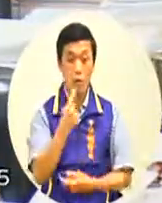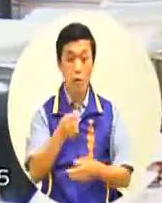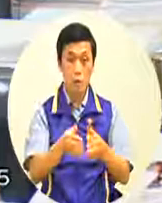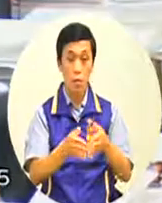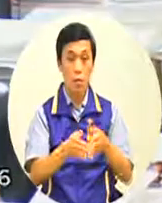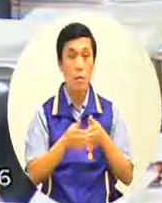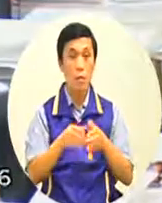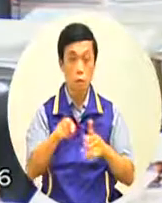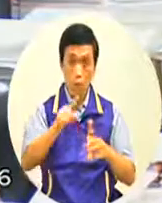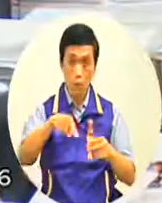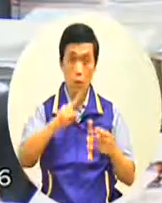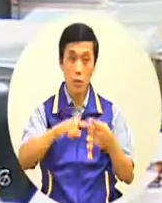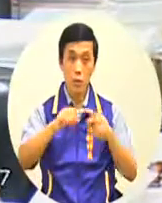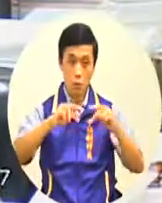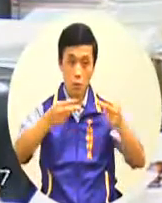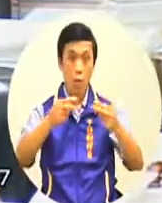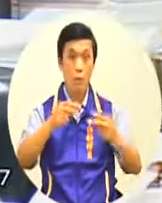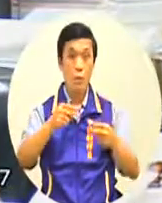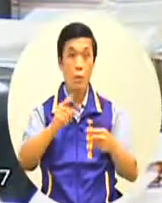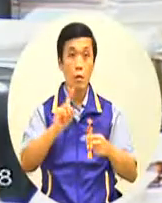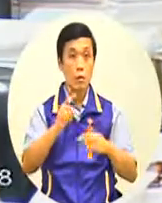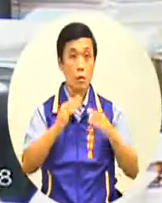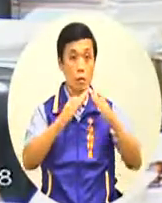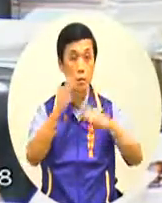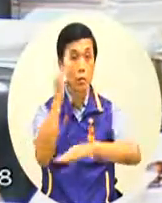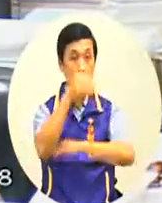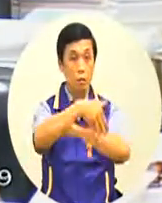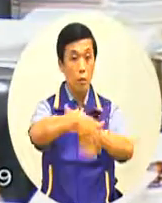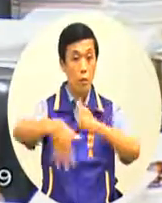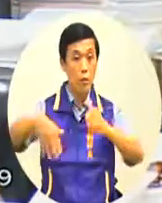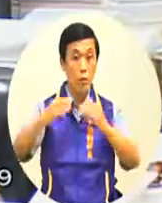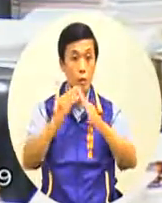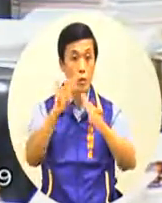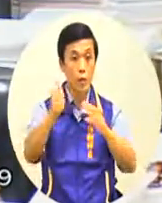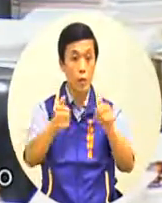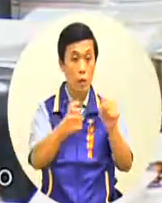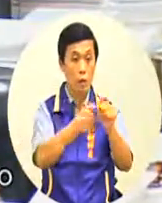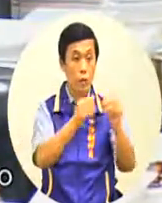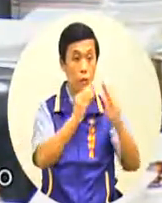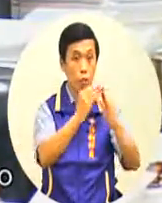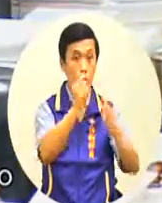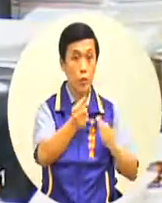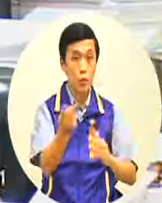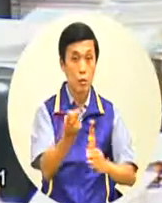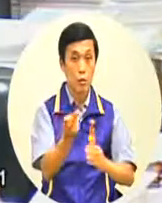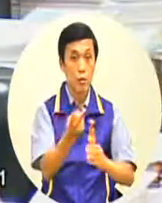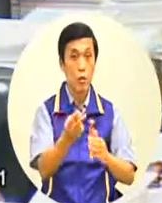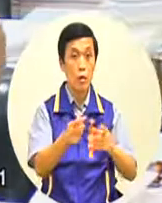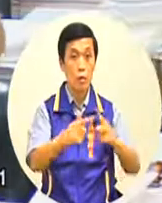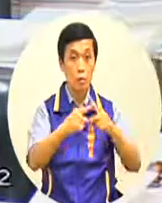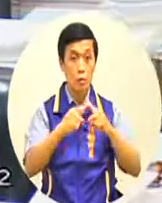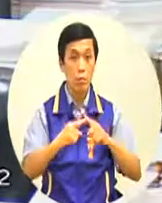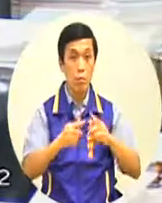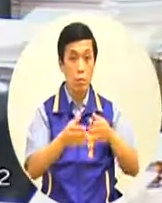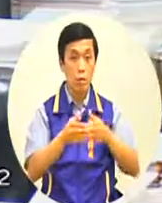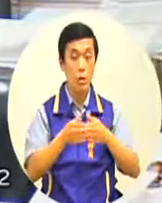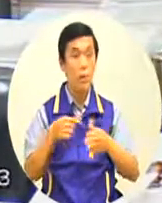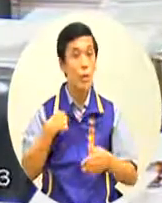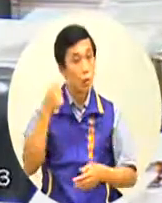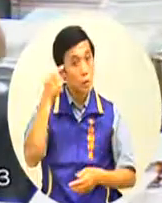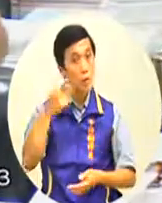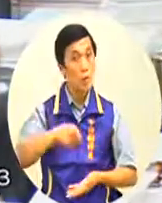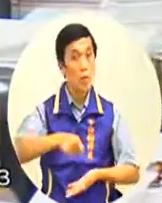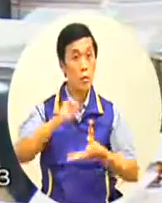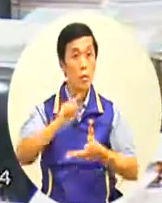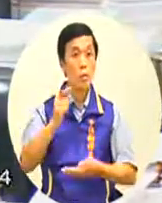正一下吧，没有一个局处副局长不列席的，两个局长一定是一个派一个副局长列席啊。那我要讲的是，我上次的